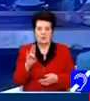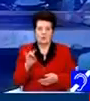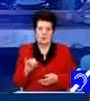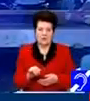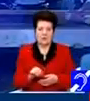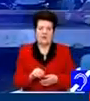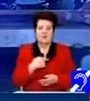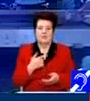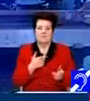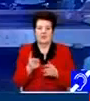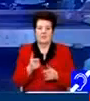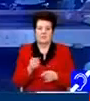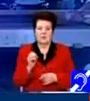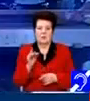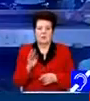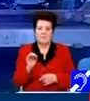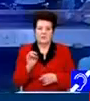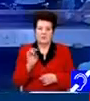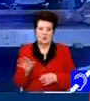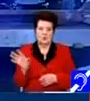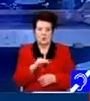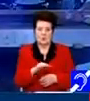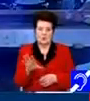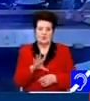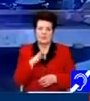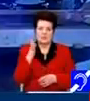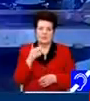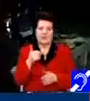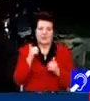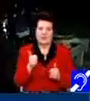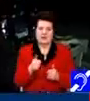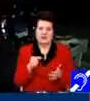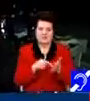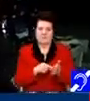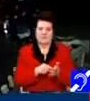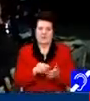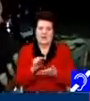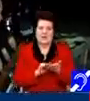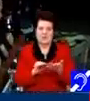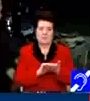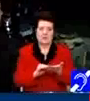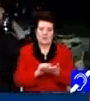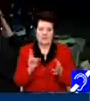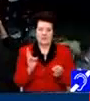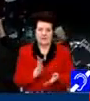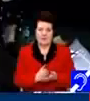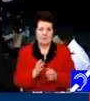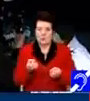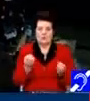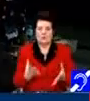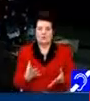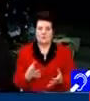pentru Eurovision pentru că totul trebuie să fie bine pus la punct zilele astea. Avem de repetat că nu o să stăm pur și simplu și o